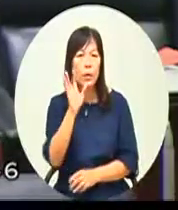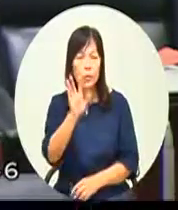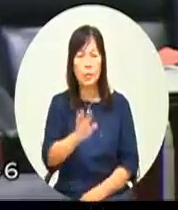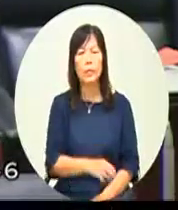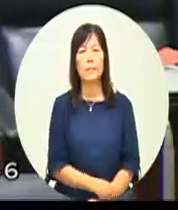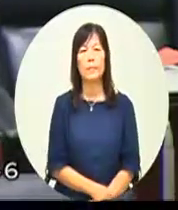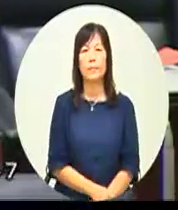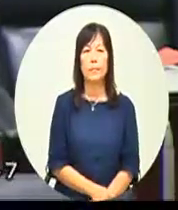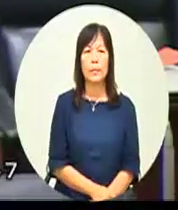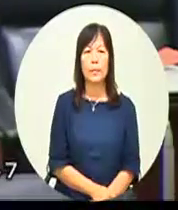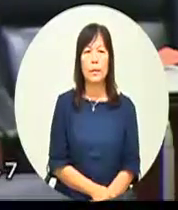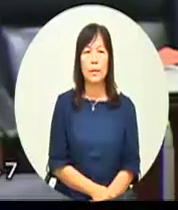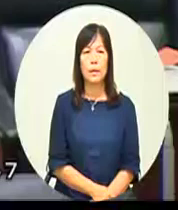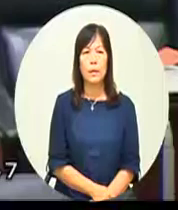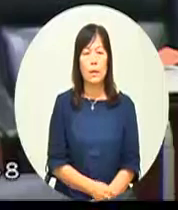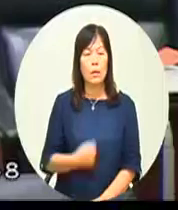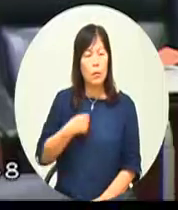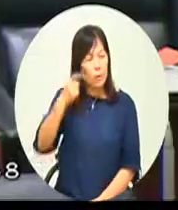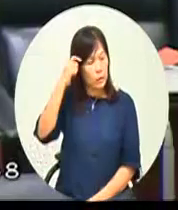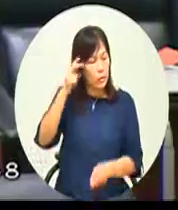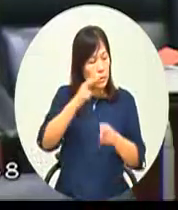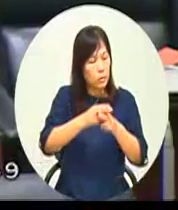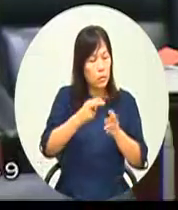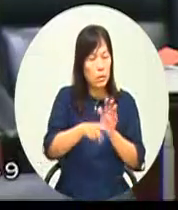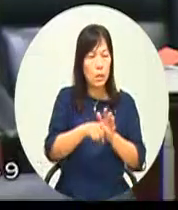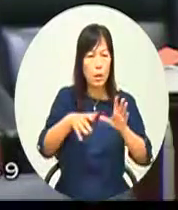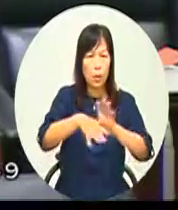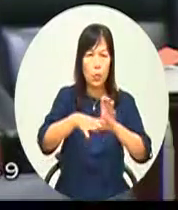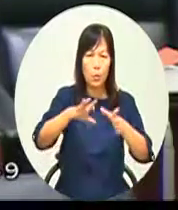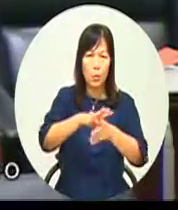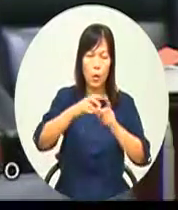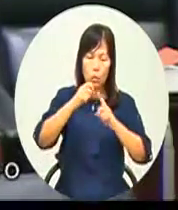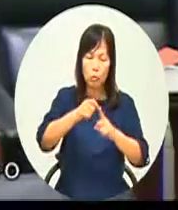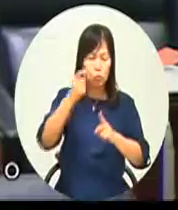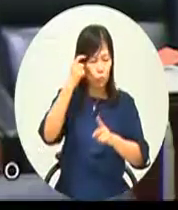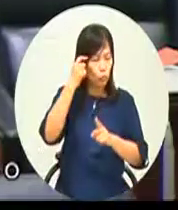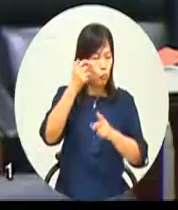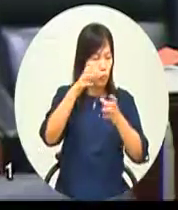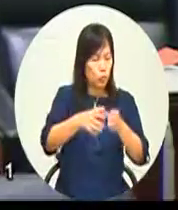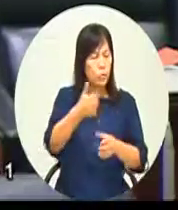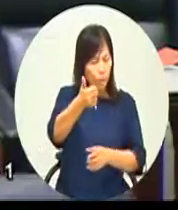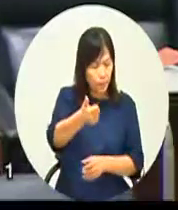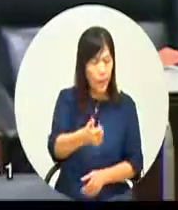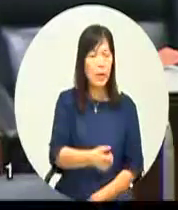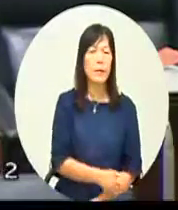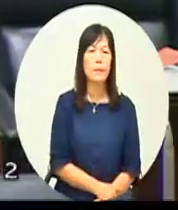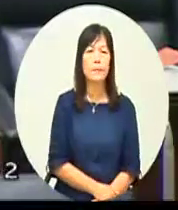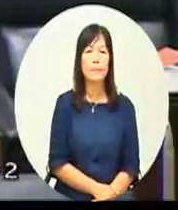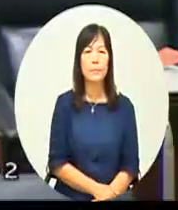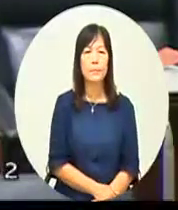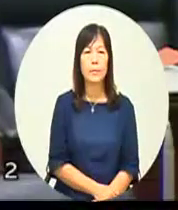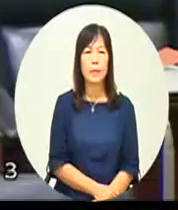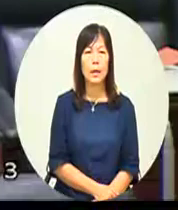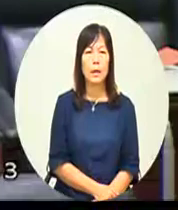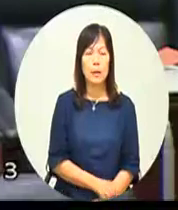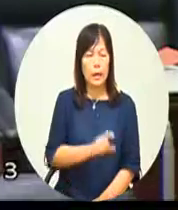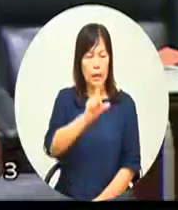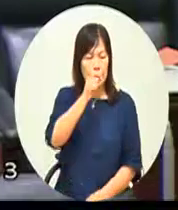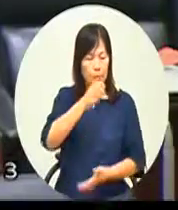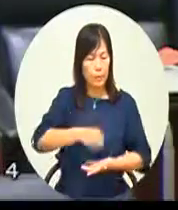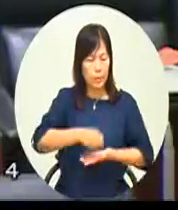迹哦，我相信我们的文化公车的利益非常好，啊，也在这里哦，特别提出来